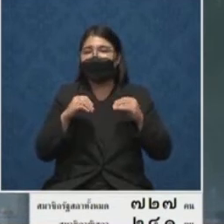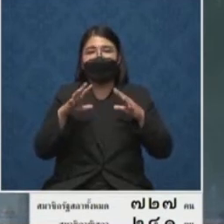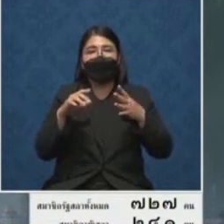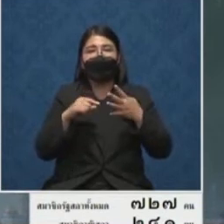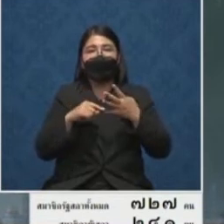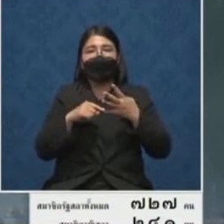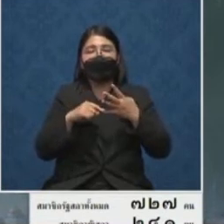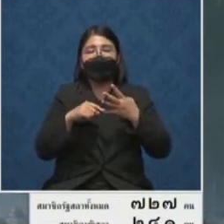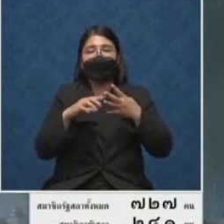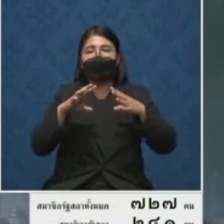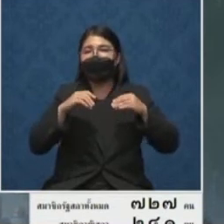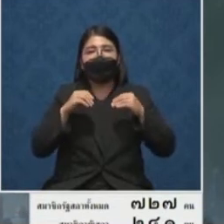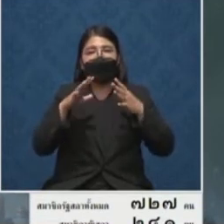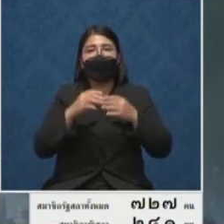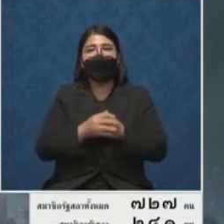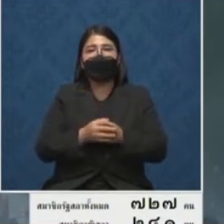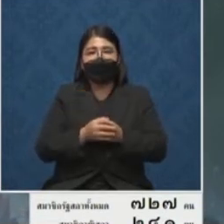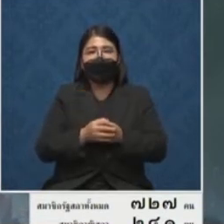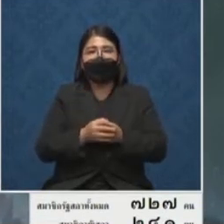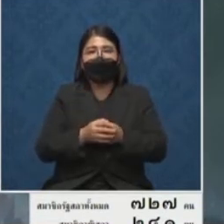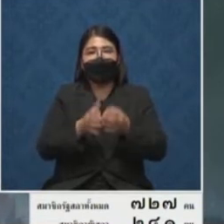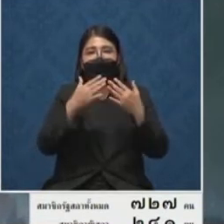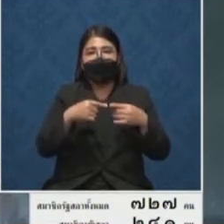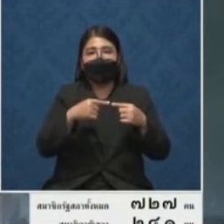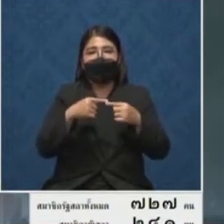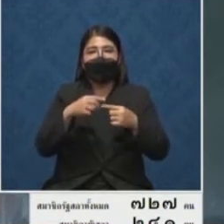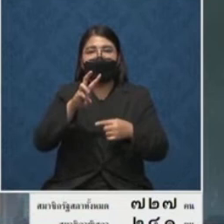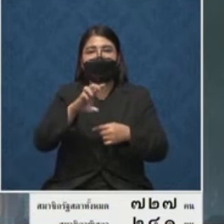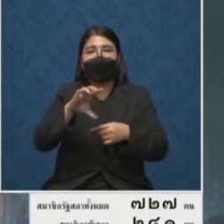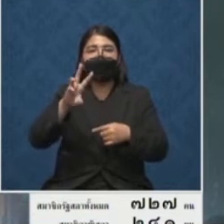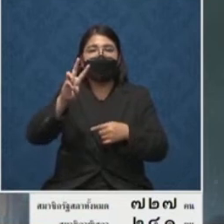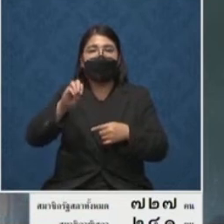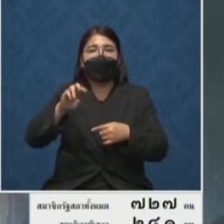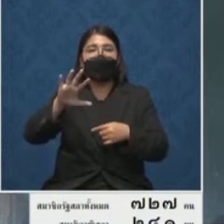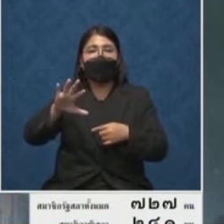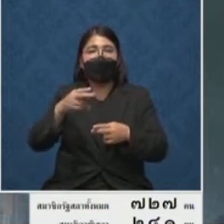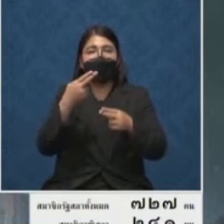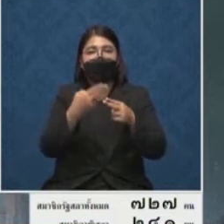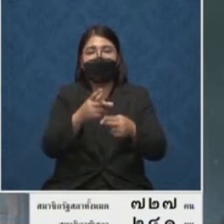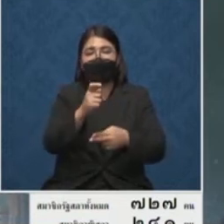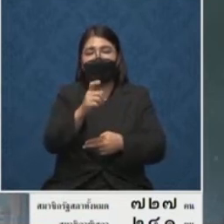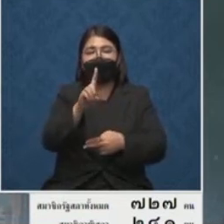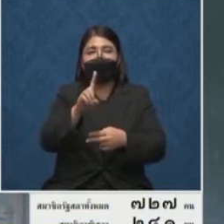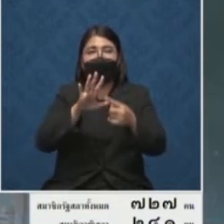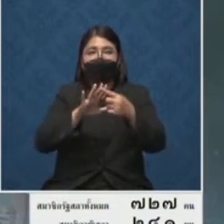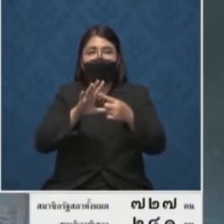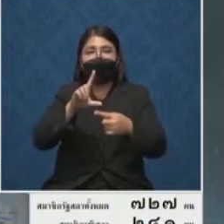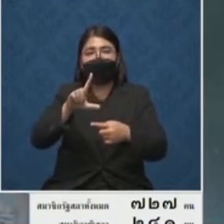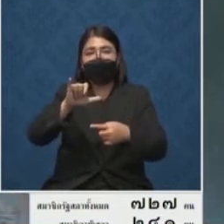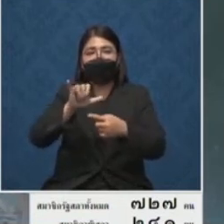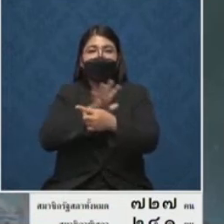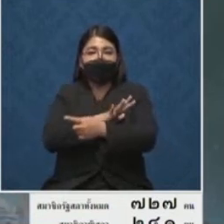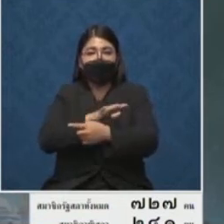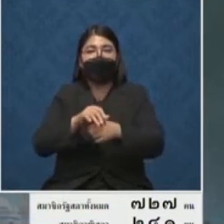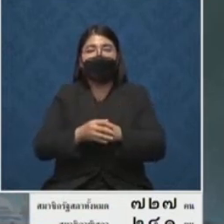ลักการ3ไม่รับหลักการ4ไม่รับหลักการ 665พลตำรวจเอกอ